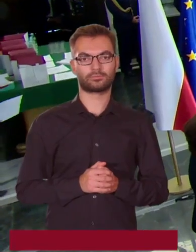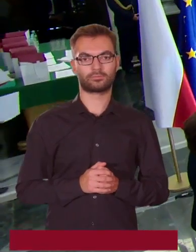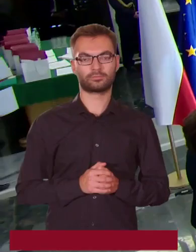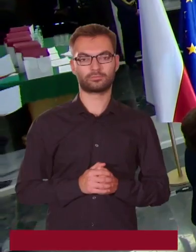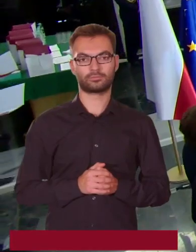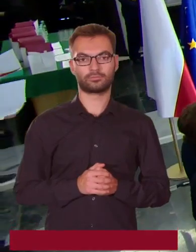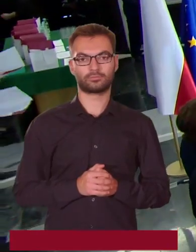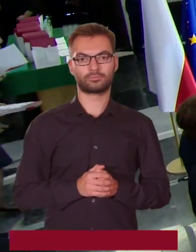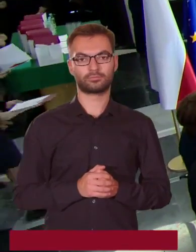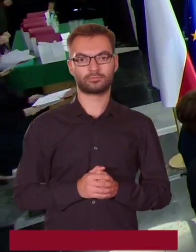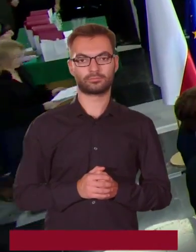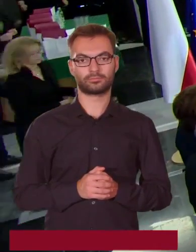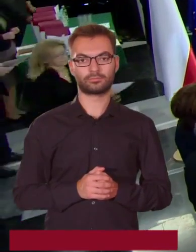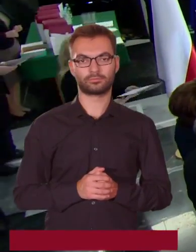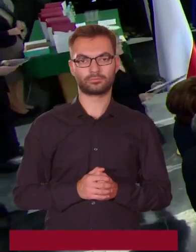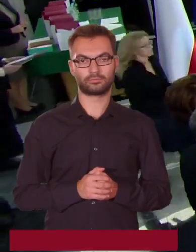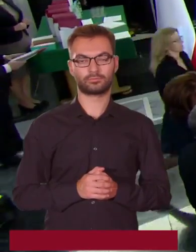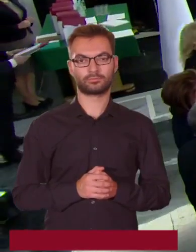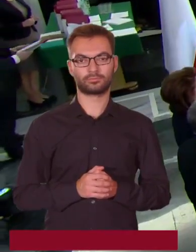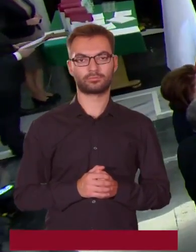Poproszę pana Jana Wiesława Dudę.